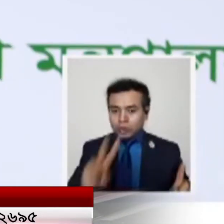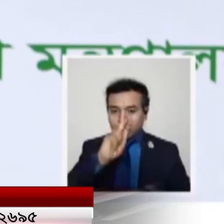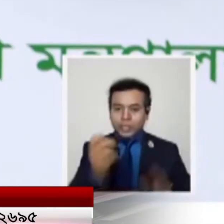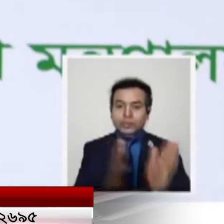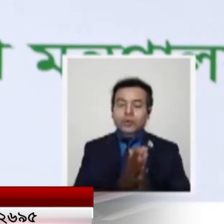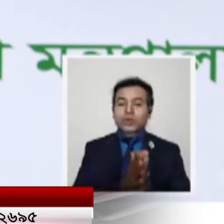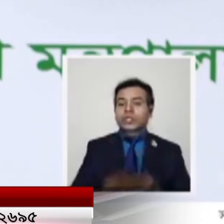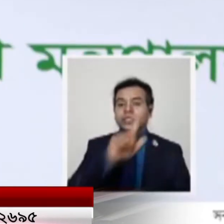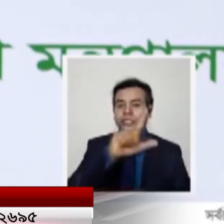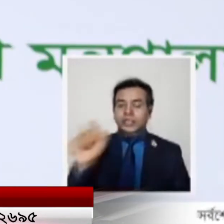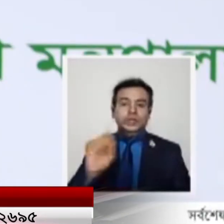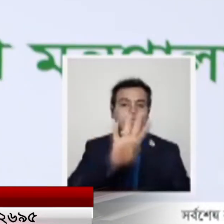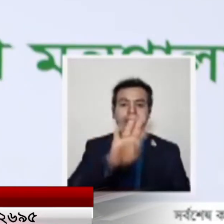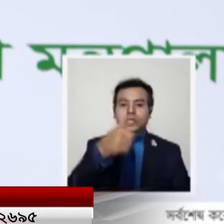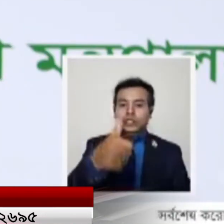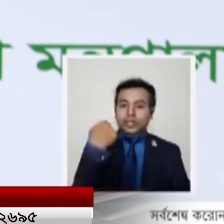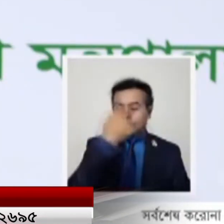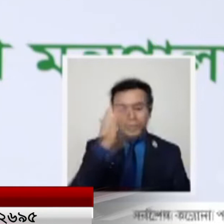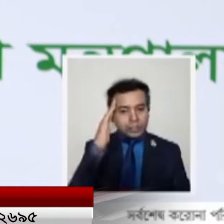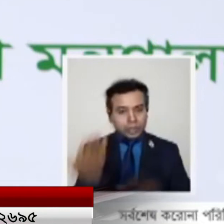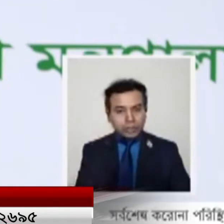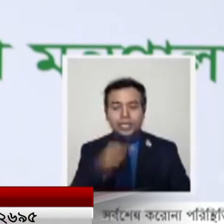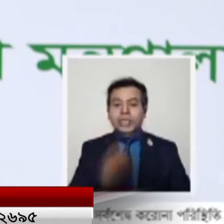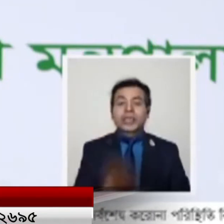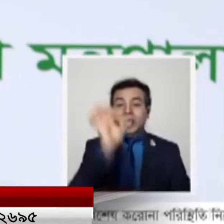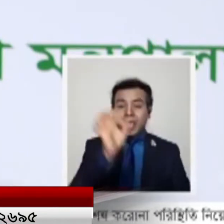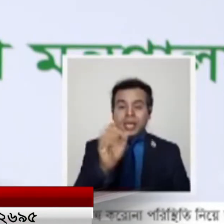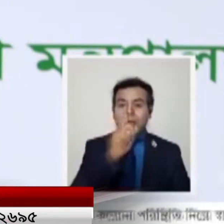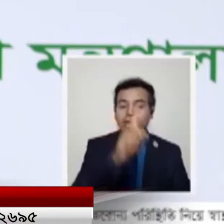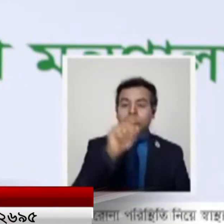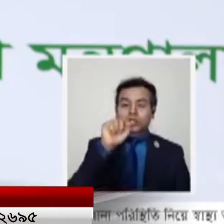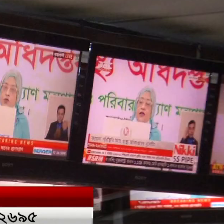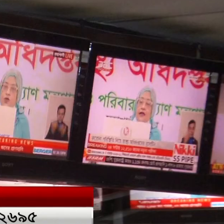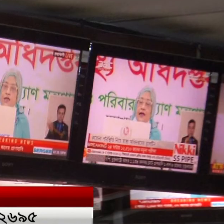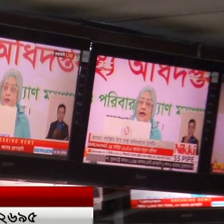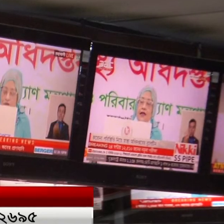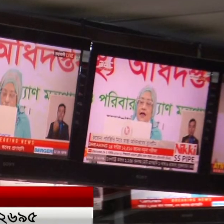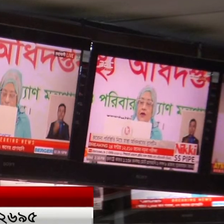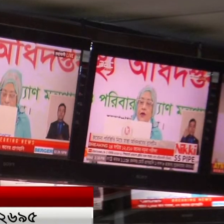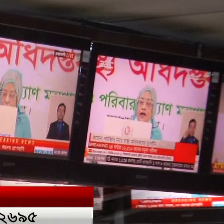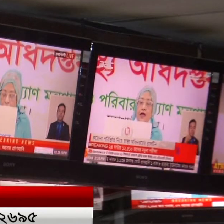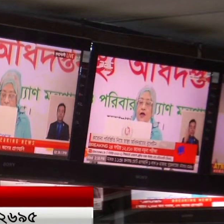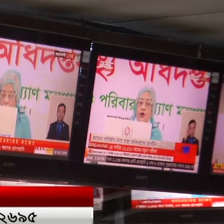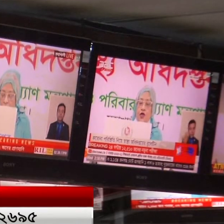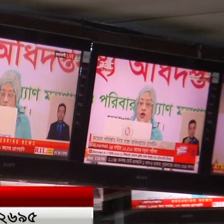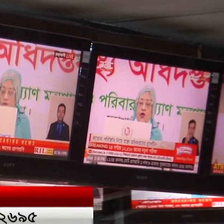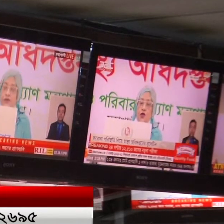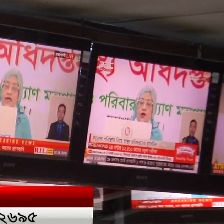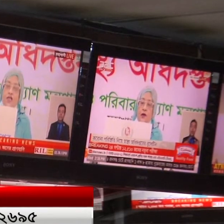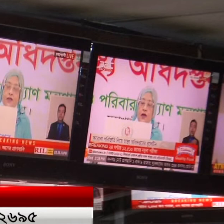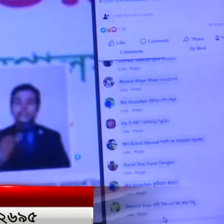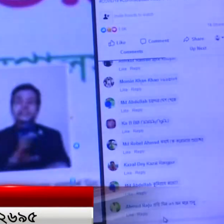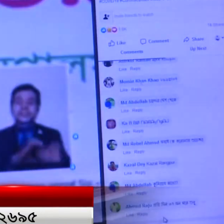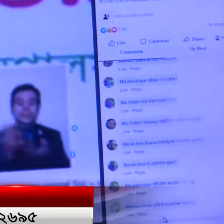মৃত্যুবরণ করেছেন 37 জন এবং এ পর্যন্ত মৃত্যুবরণ করলেন 746 জন। অতিরিক্ত মহাপরিচালক জানান,